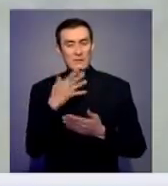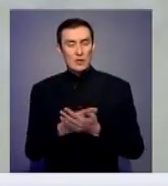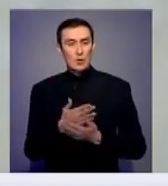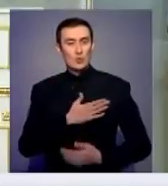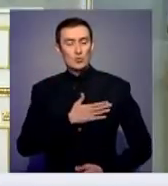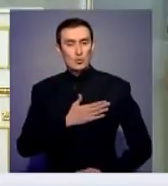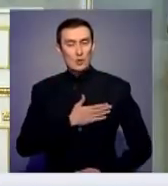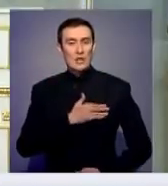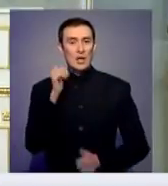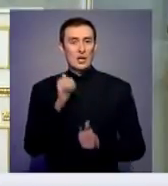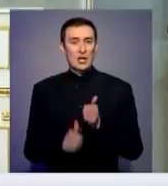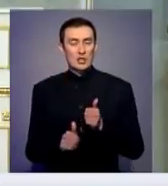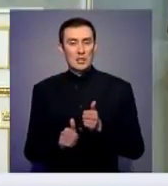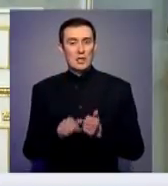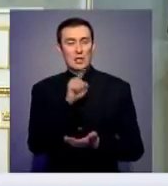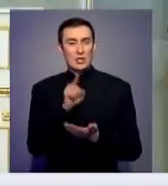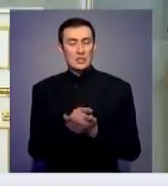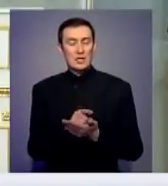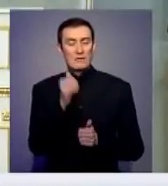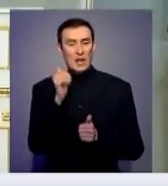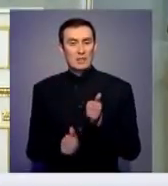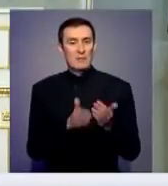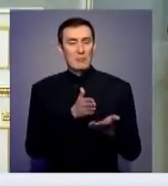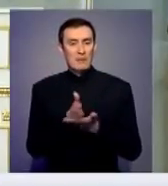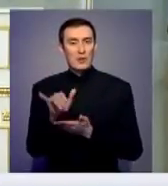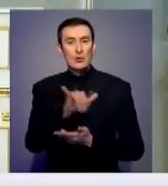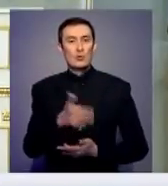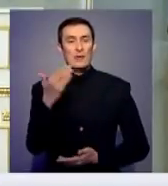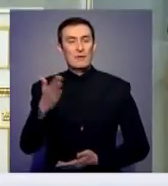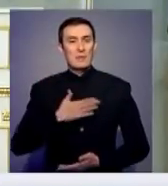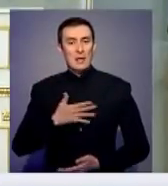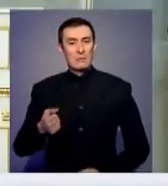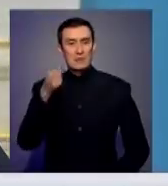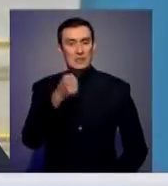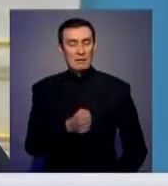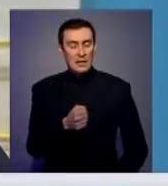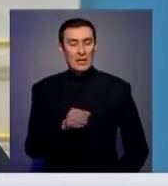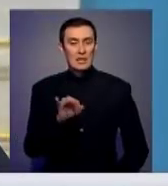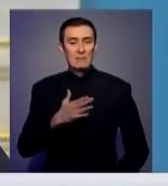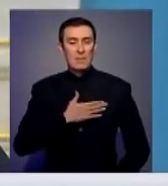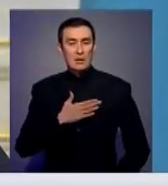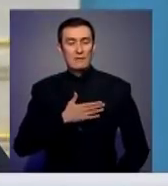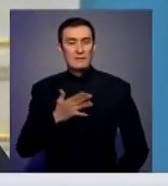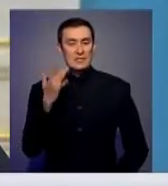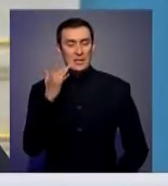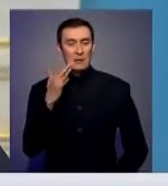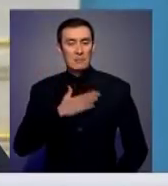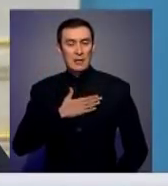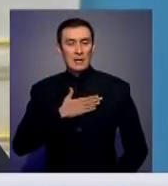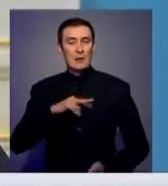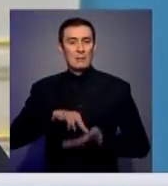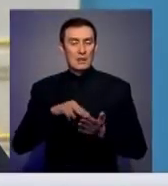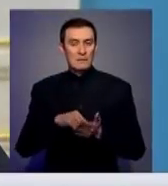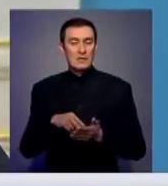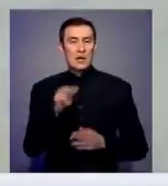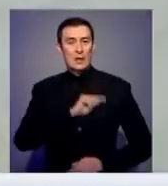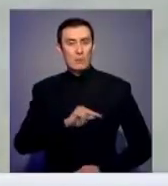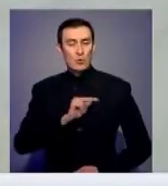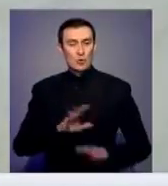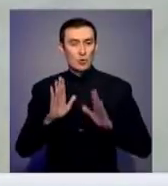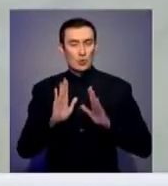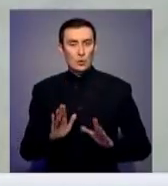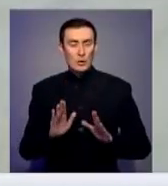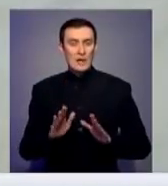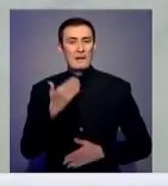душой на всех должностях, на всех направлениях, куда вы меня направляли. И мои все мысли были связаны именно с работой,